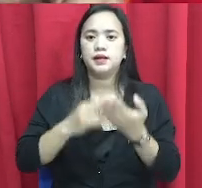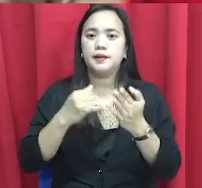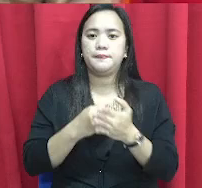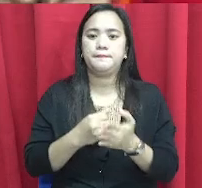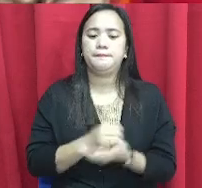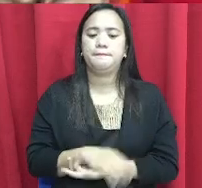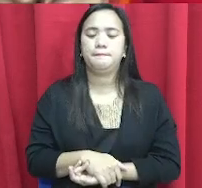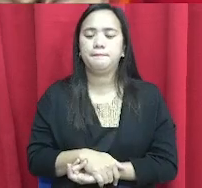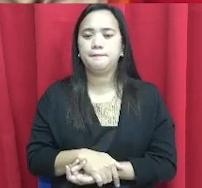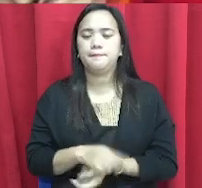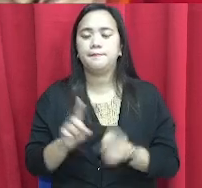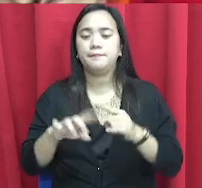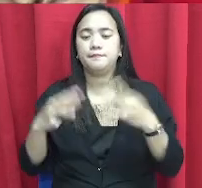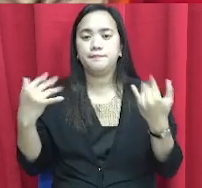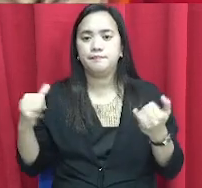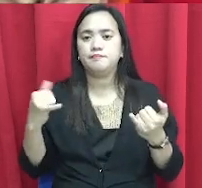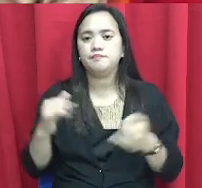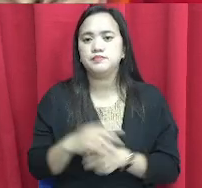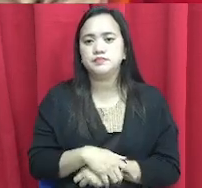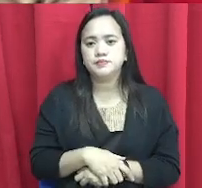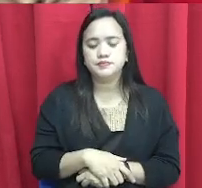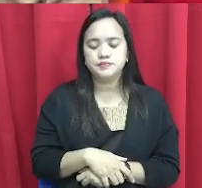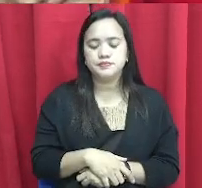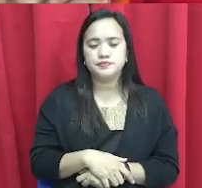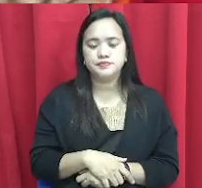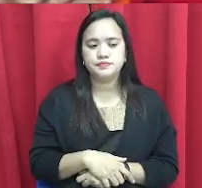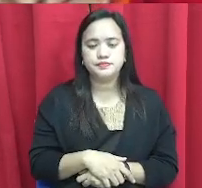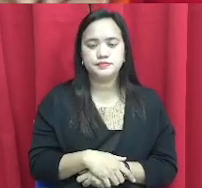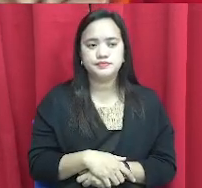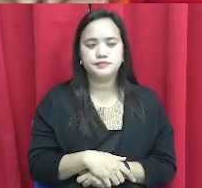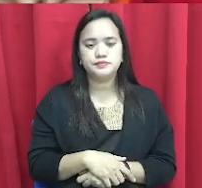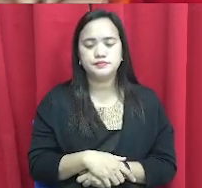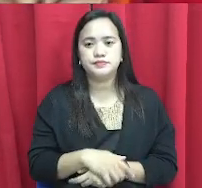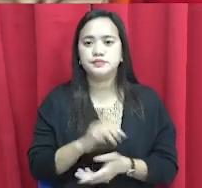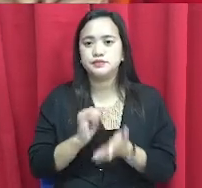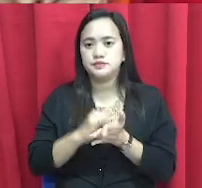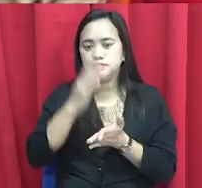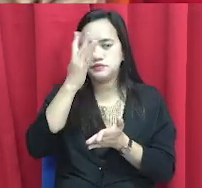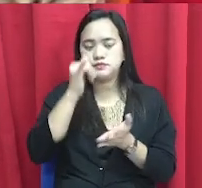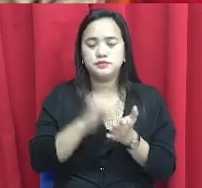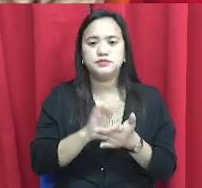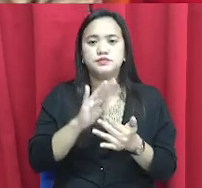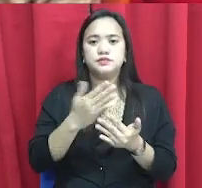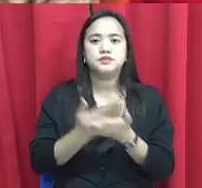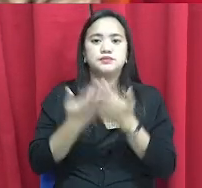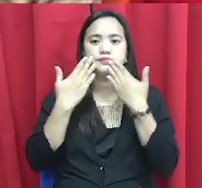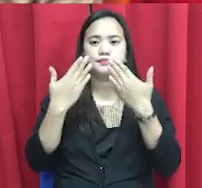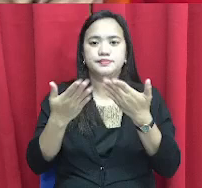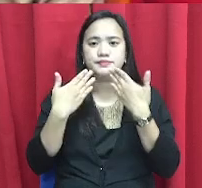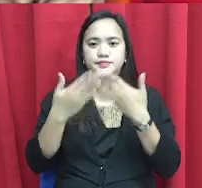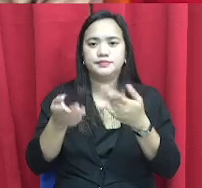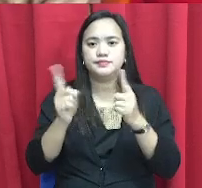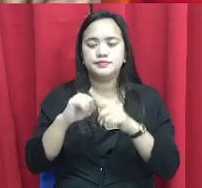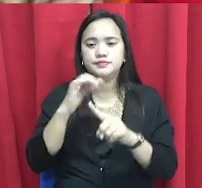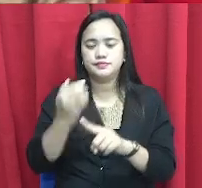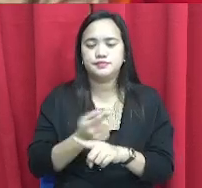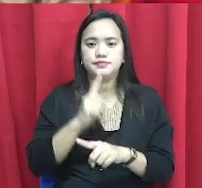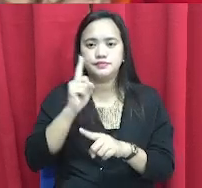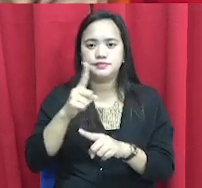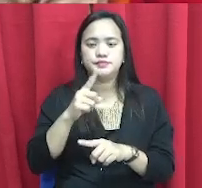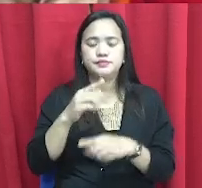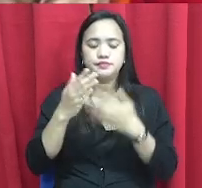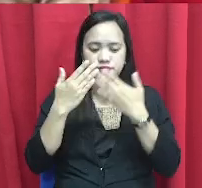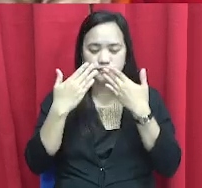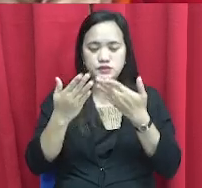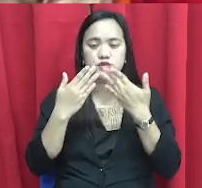ma-practice niya pa rin yan at magawa nio pa rin yan sa inyong tahanan kaya yun naman po at maraming salamat po sa bawat isa po sa atin salamat